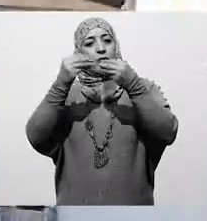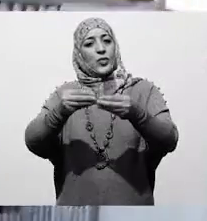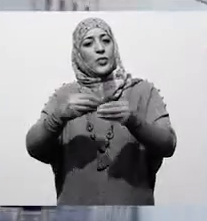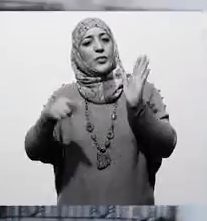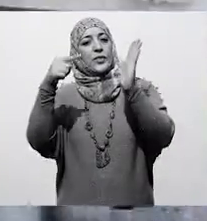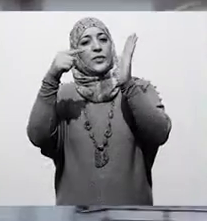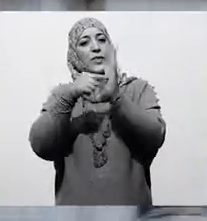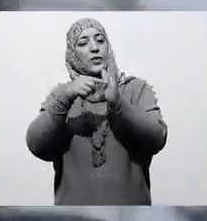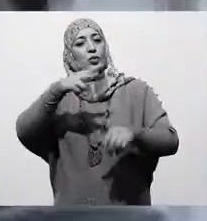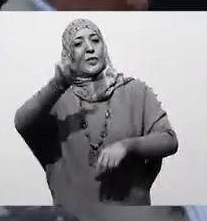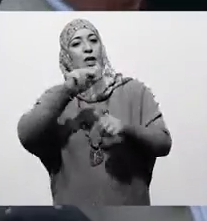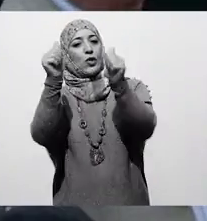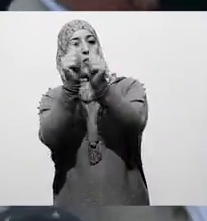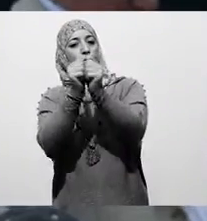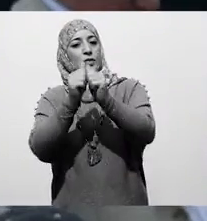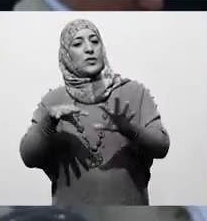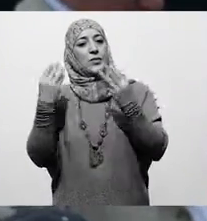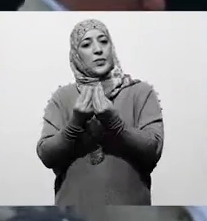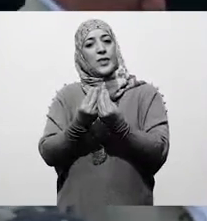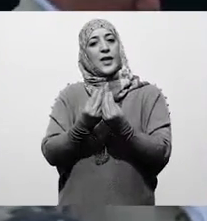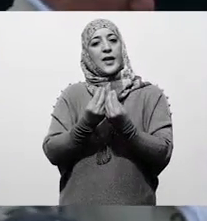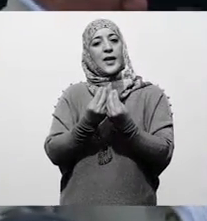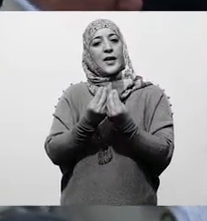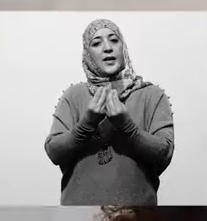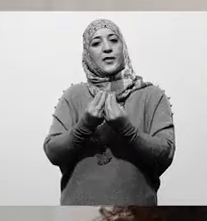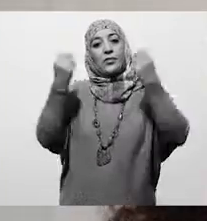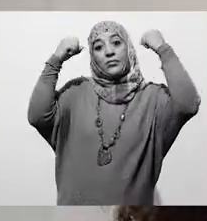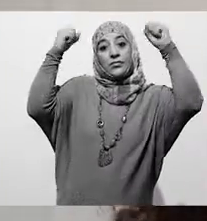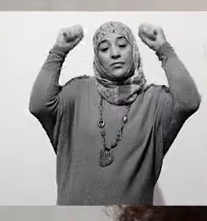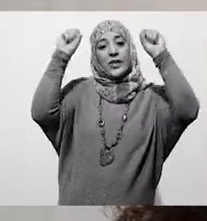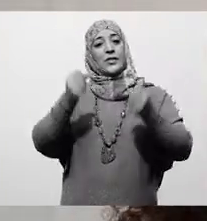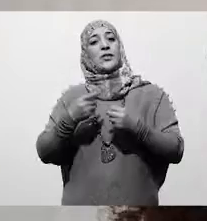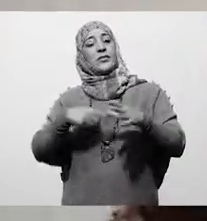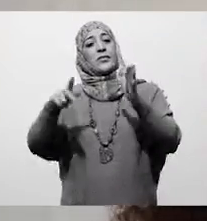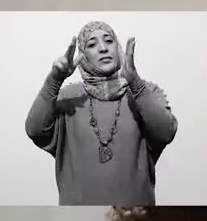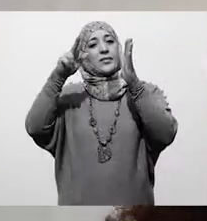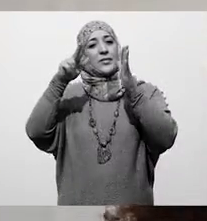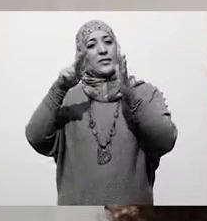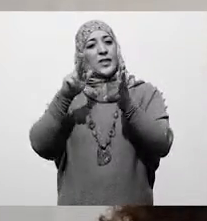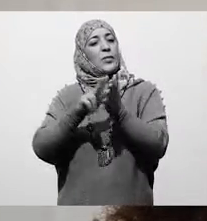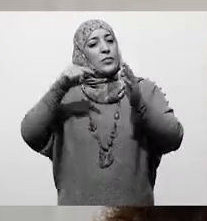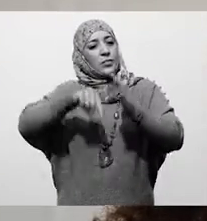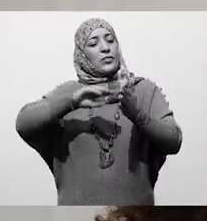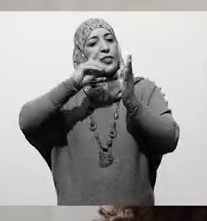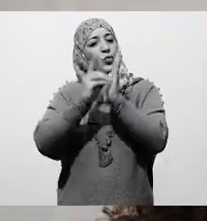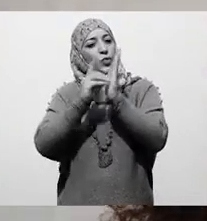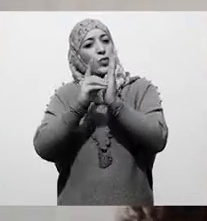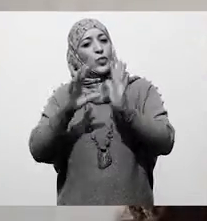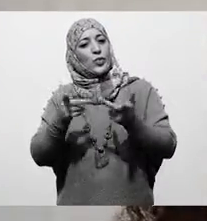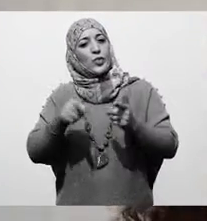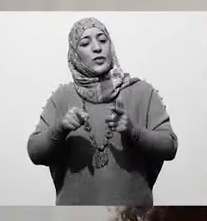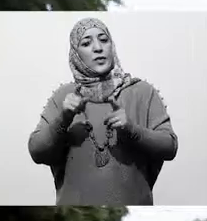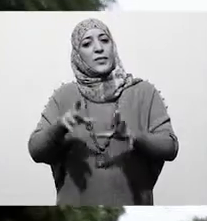la date de 2011 avec des manifestations qui ont impliqué des réformes au niveau constitutionnel et